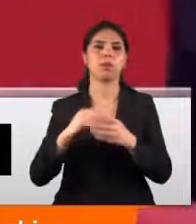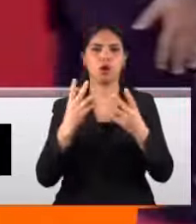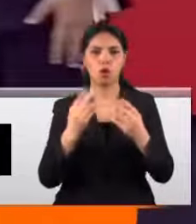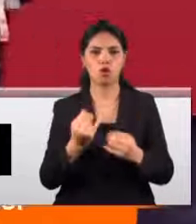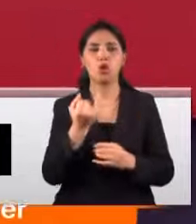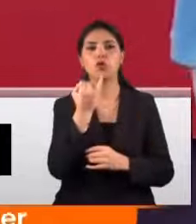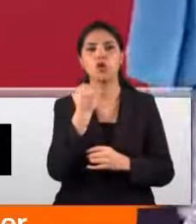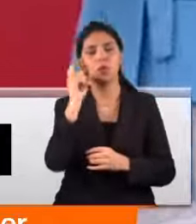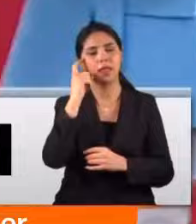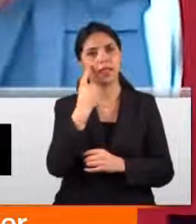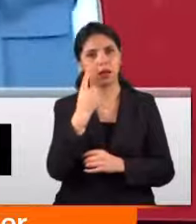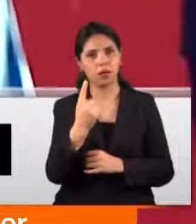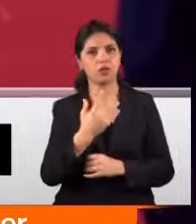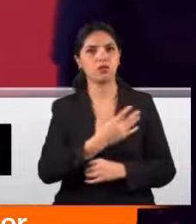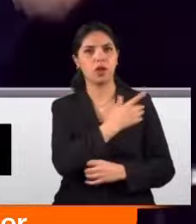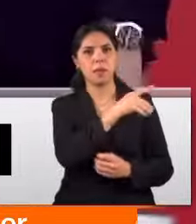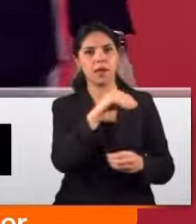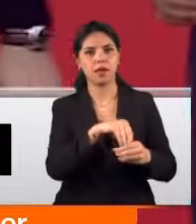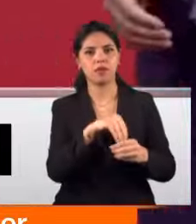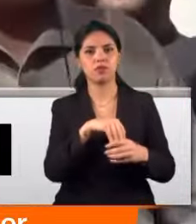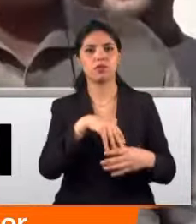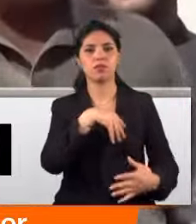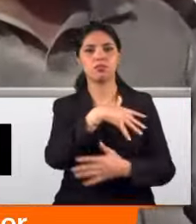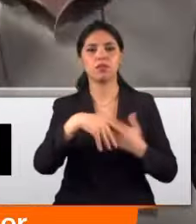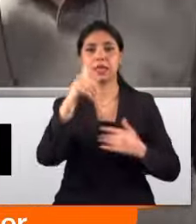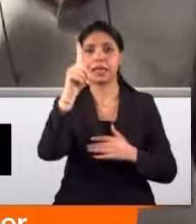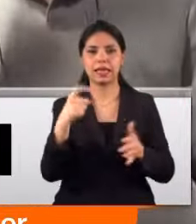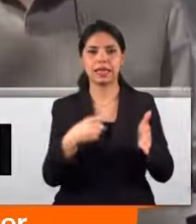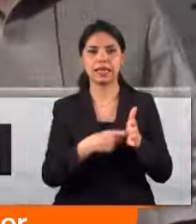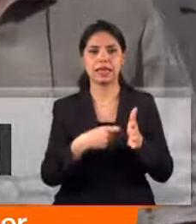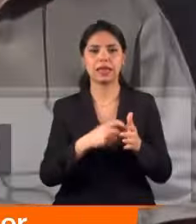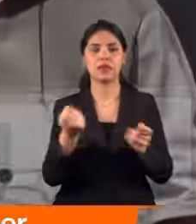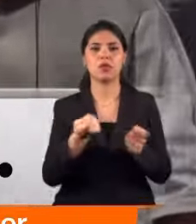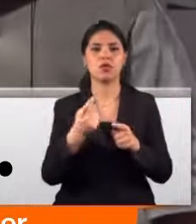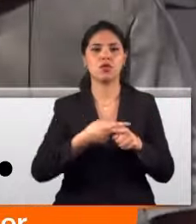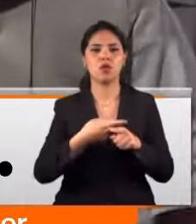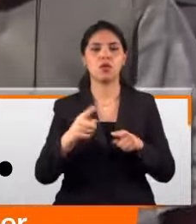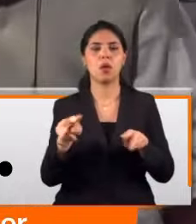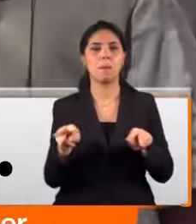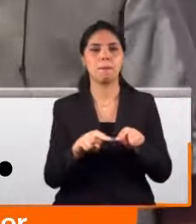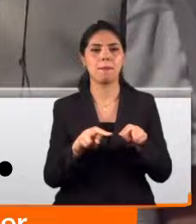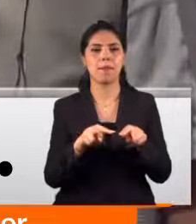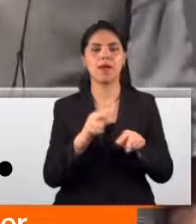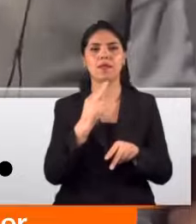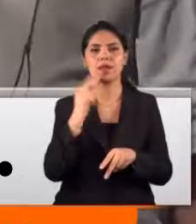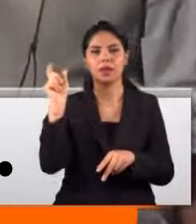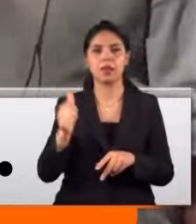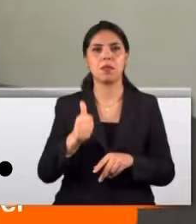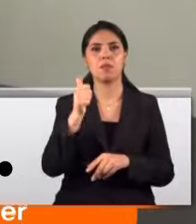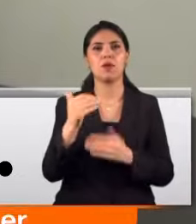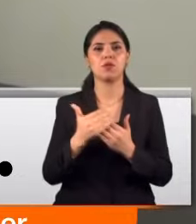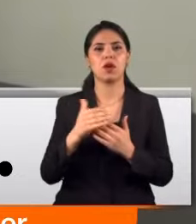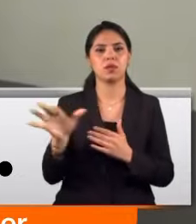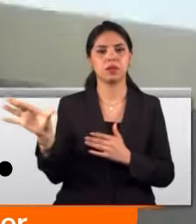Torpil iddialarıyla CHP cephesinde ortalığı karıştıran ilk isim, iş ortağı Merve Fidem Bulut'u başkan yardımcısı olarak